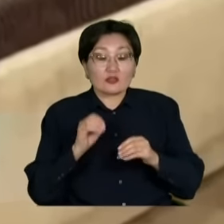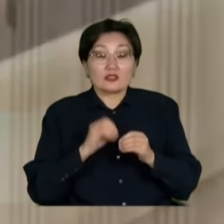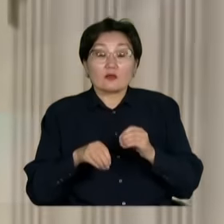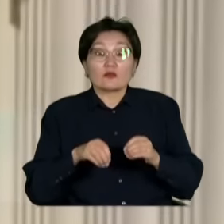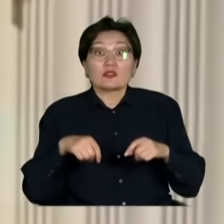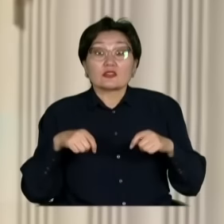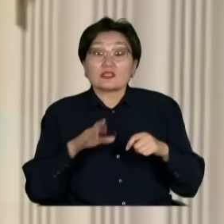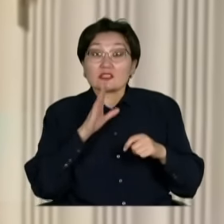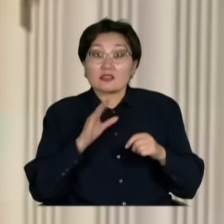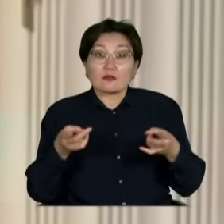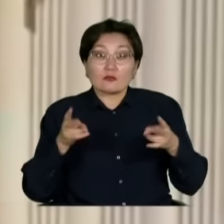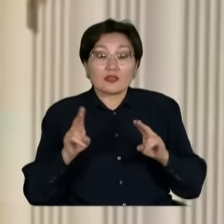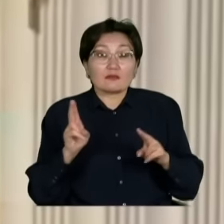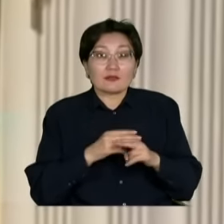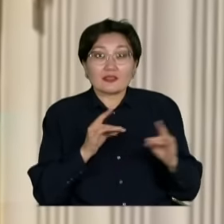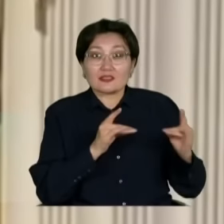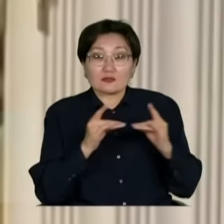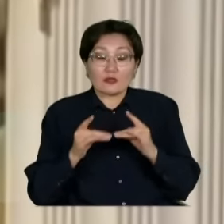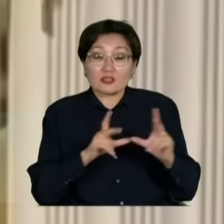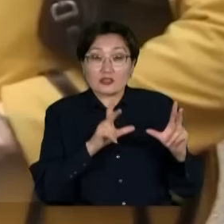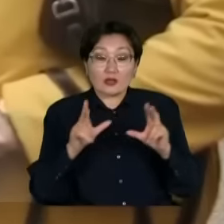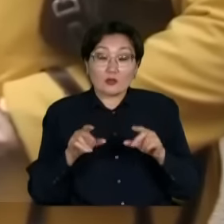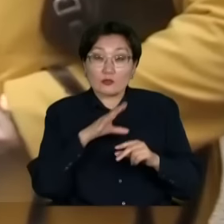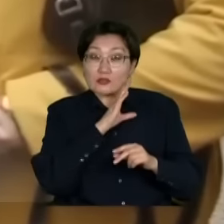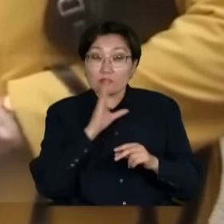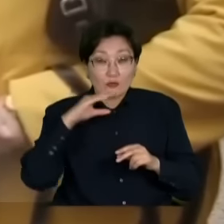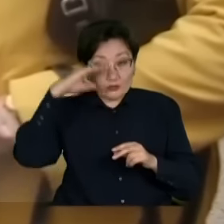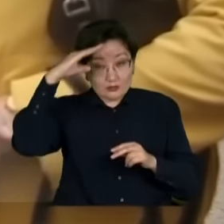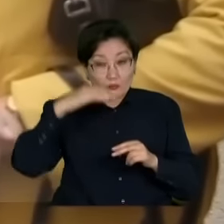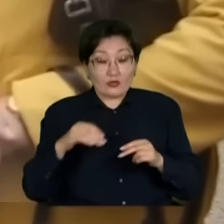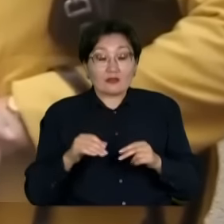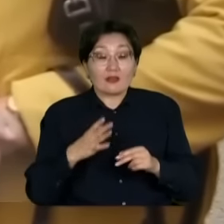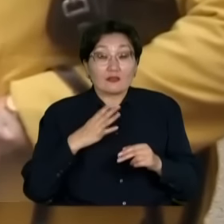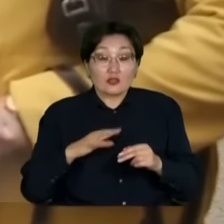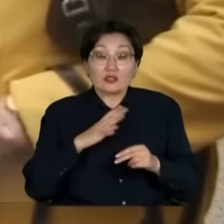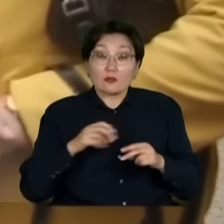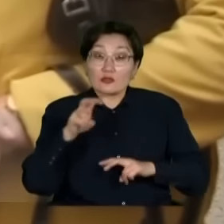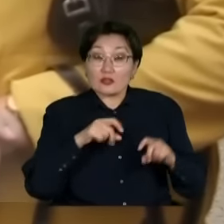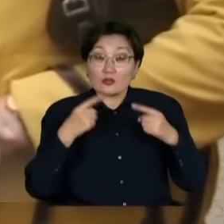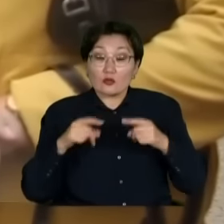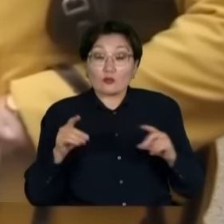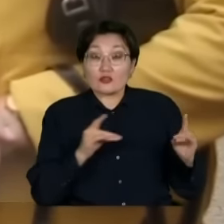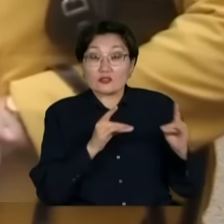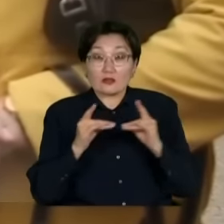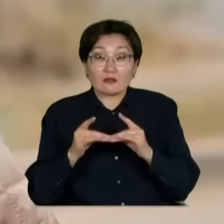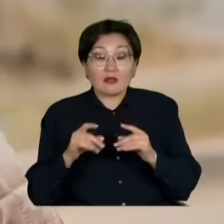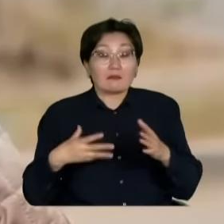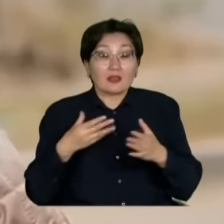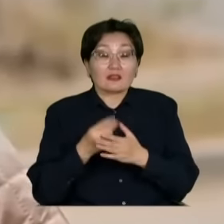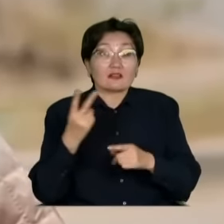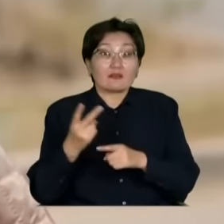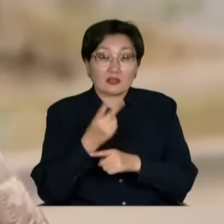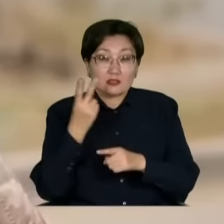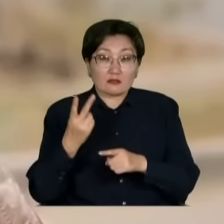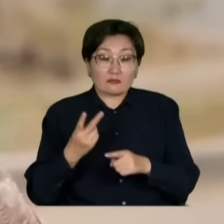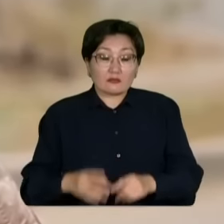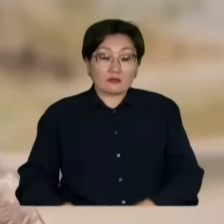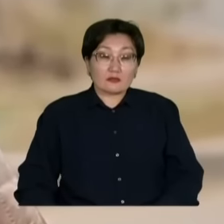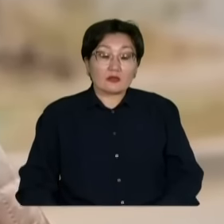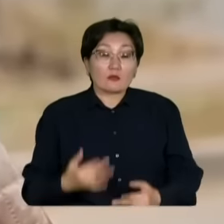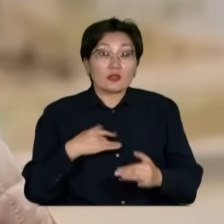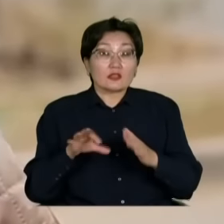невест остались без мебели для преданного А родителям пришлось искать другой гарнитур и платить уже дважды У меня например она должна